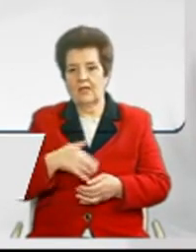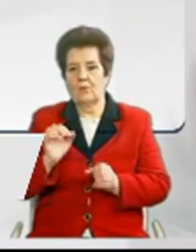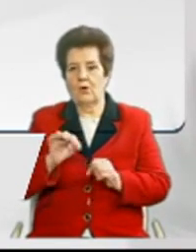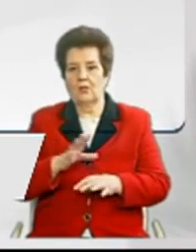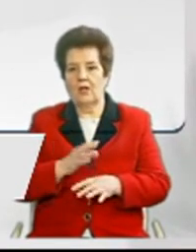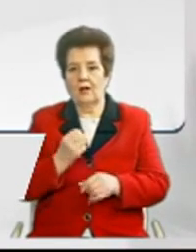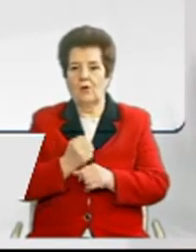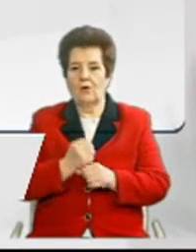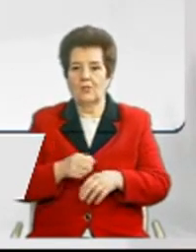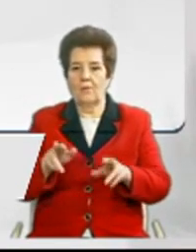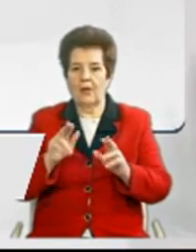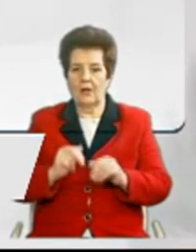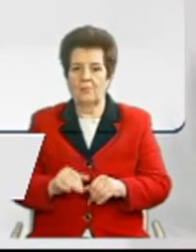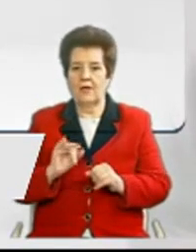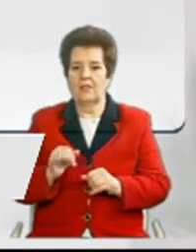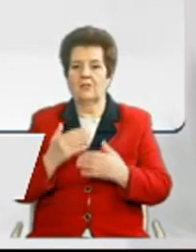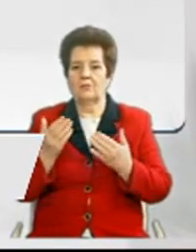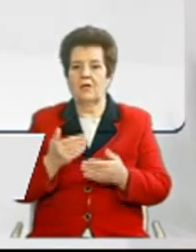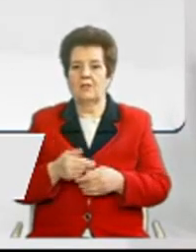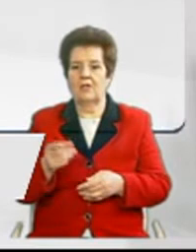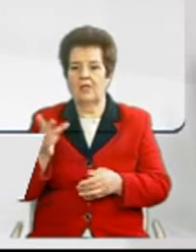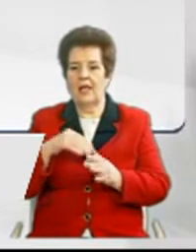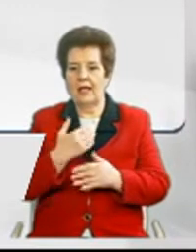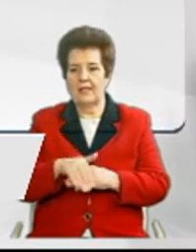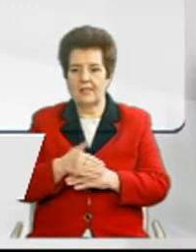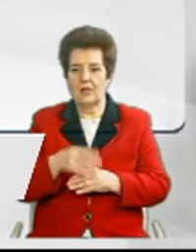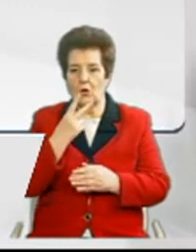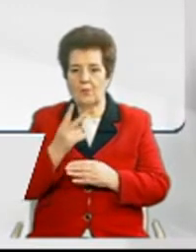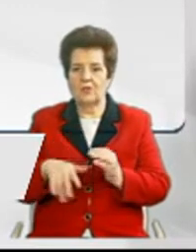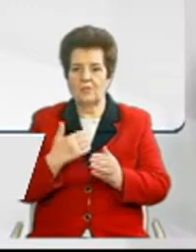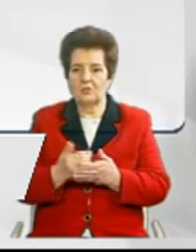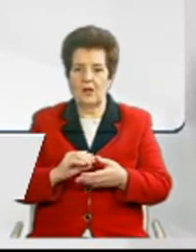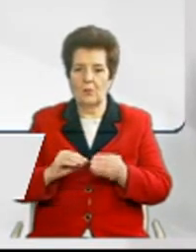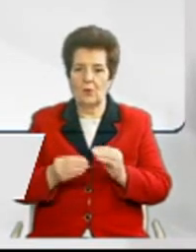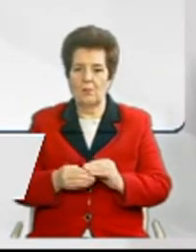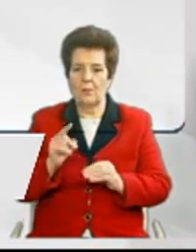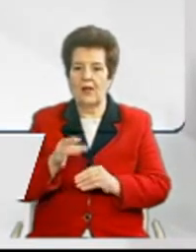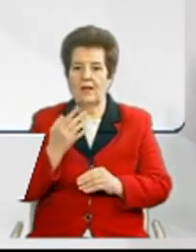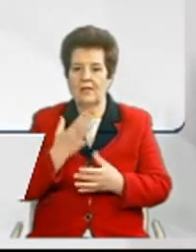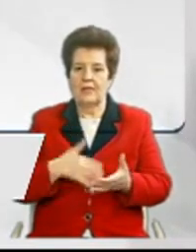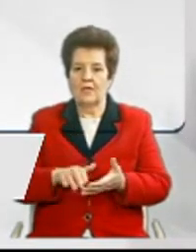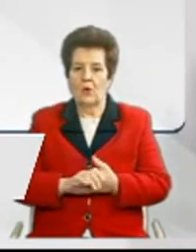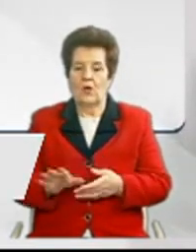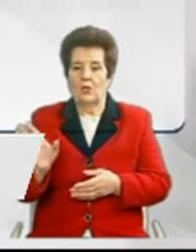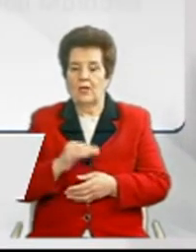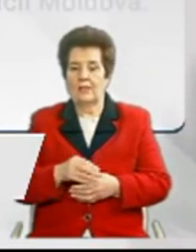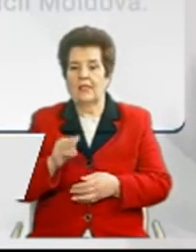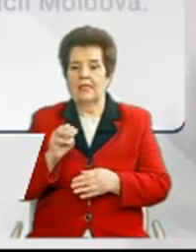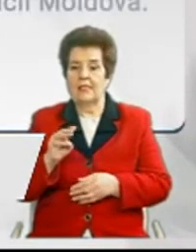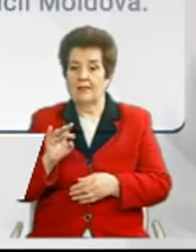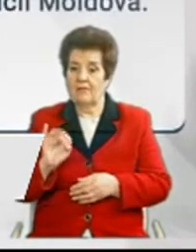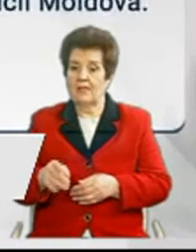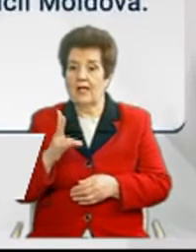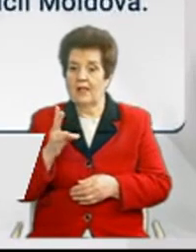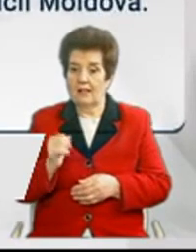parte la lucrările Parlamentului și adresează forului legiuitor mesaje cu privire la principalele probleme ale națiunii. Poartă tratative și ia parte la